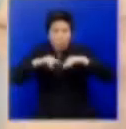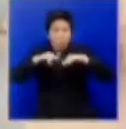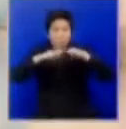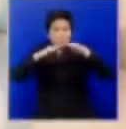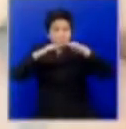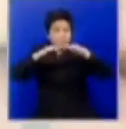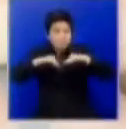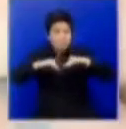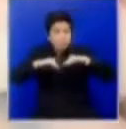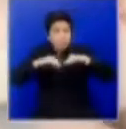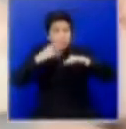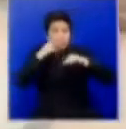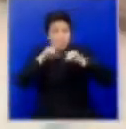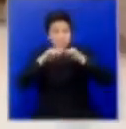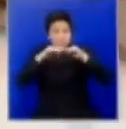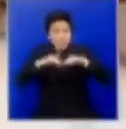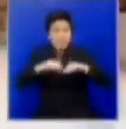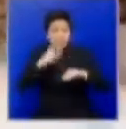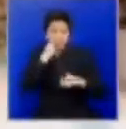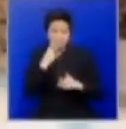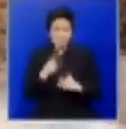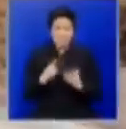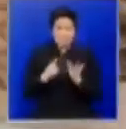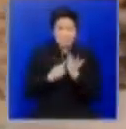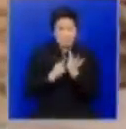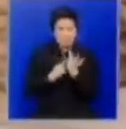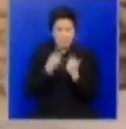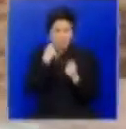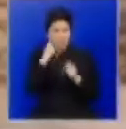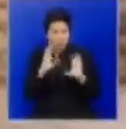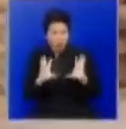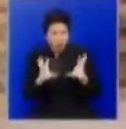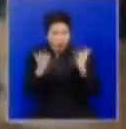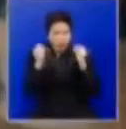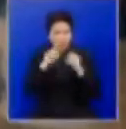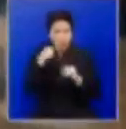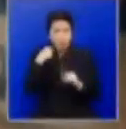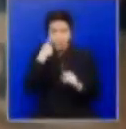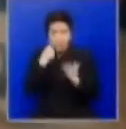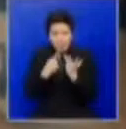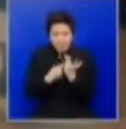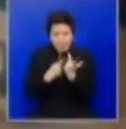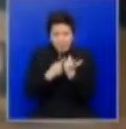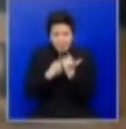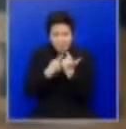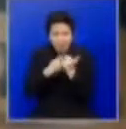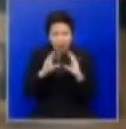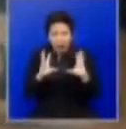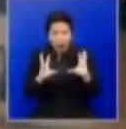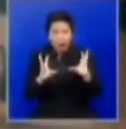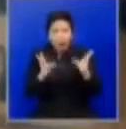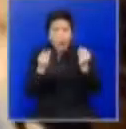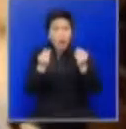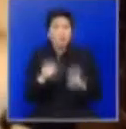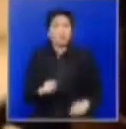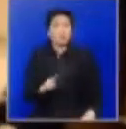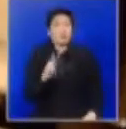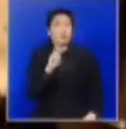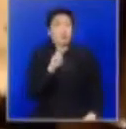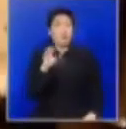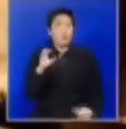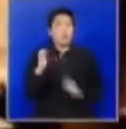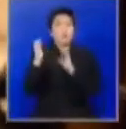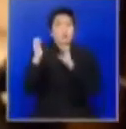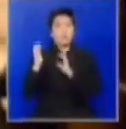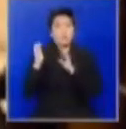นะฮะมันมีแนวยุบลงไปเมื่อคำนวณตามรอยยุบคาดว่าน่าจะมีปริมาณข้าวหายไปในประมาณ200กระส